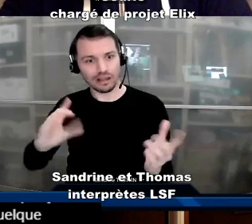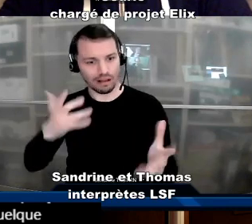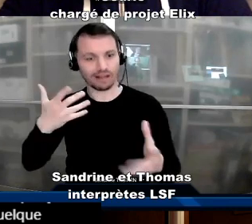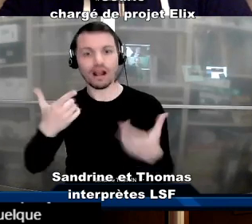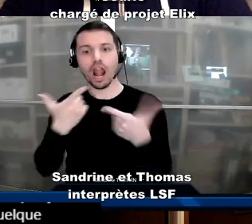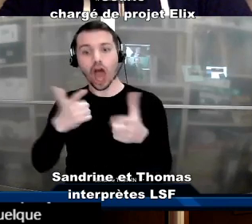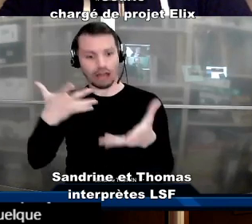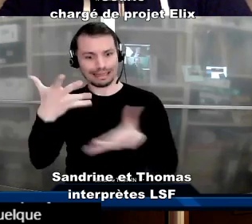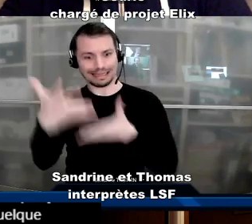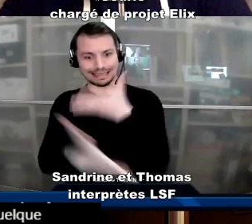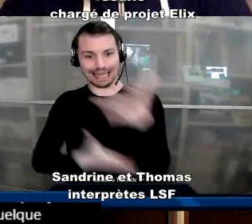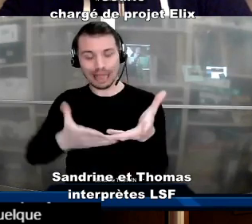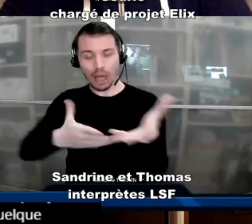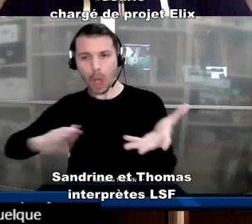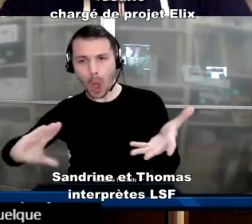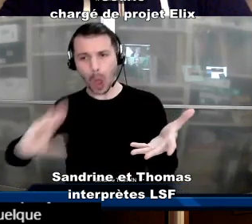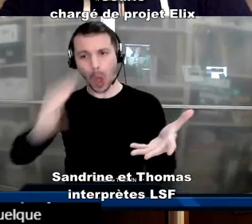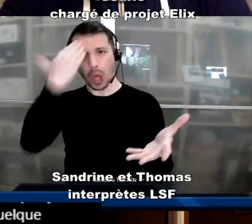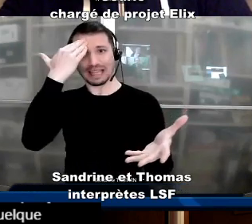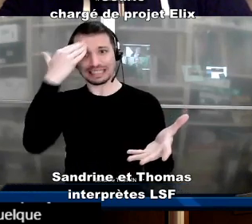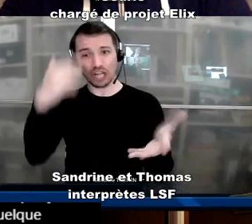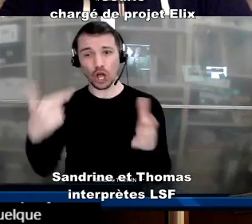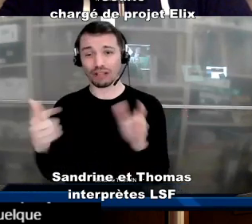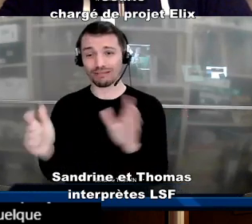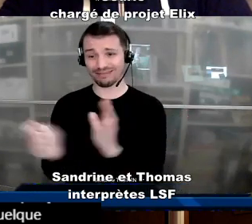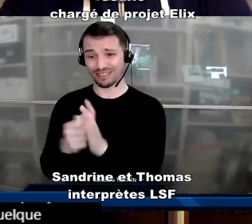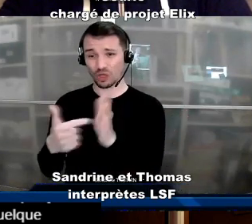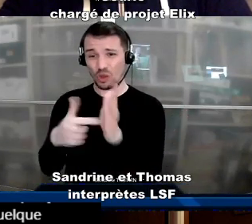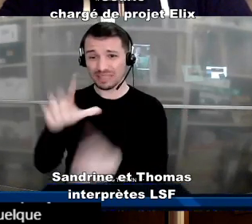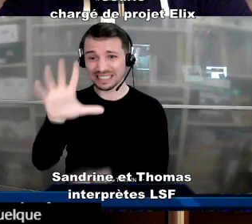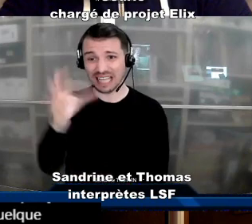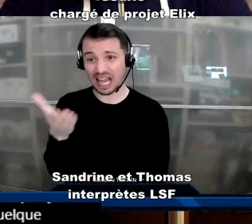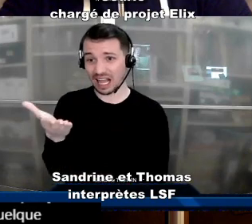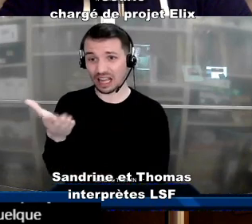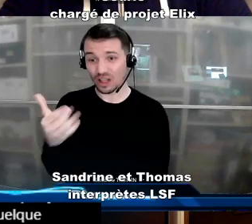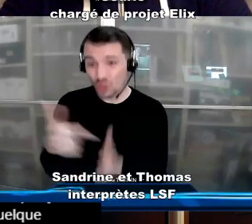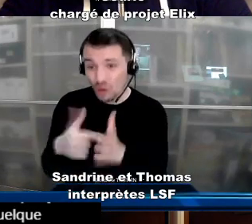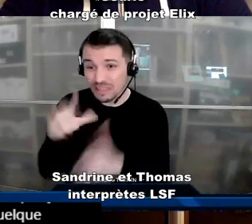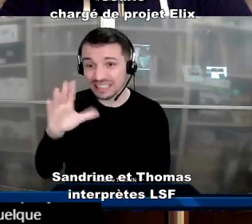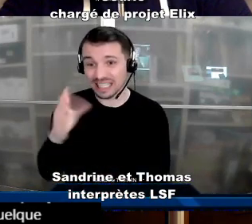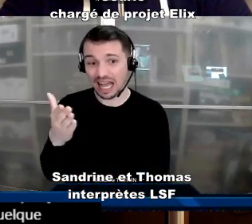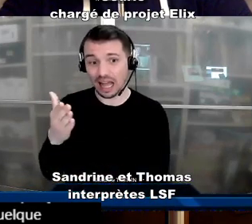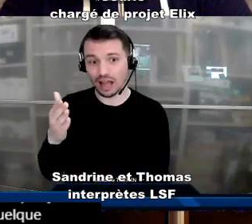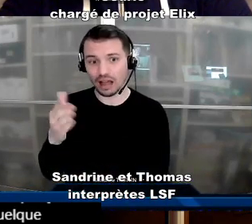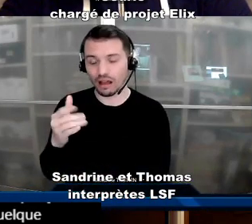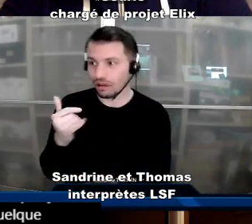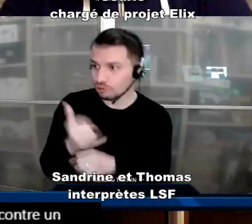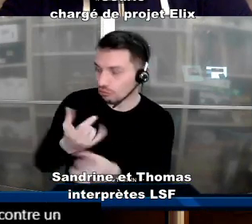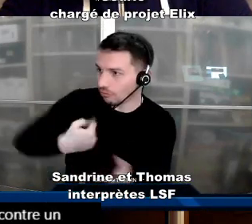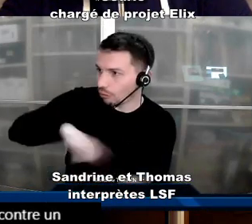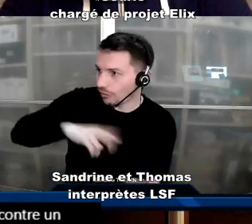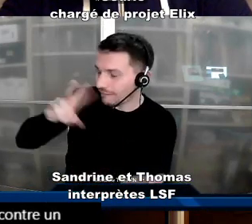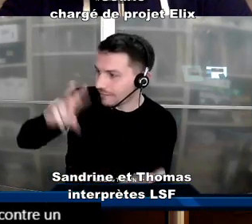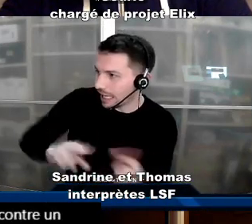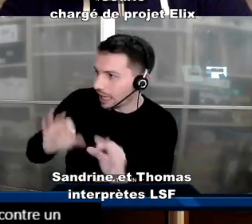langue des signes en France, hein. Ça date de 2005. Donc, c'est ça, puis en tant qu'entendant, ça permet